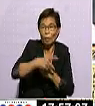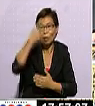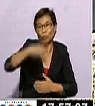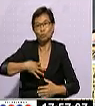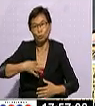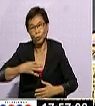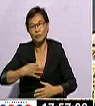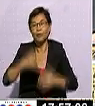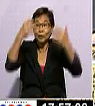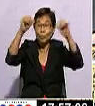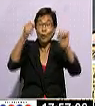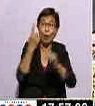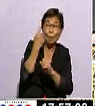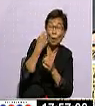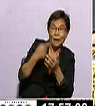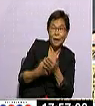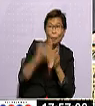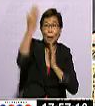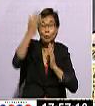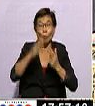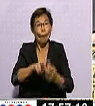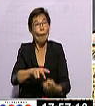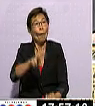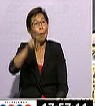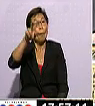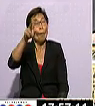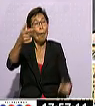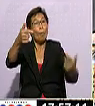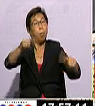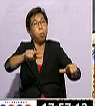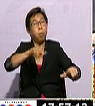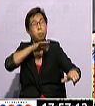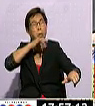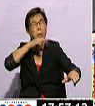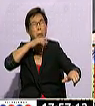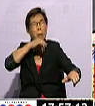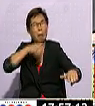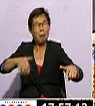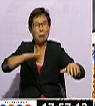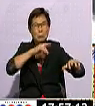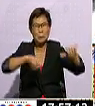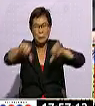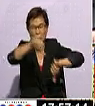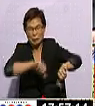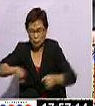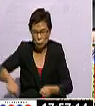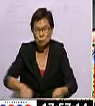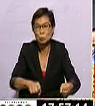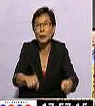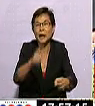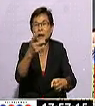Tajwid Pertua, baru-baru ini negara telah dikejutkan dengan insiden pencemaran sisa kimia di Sungai dan